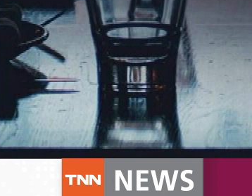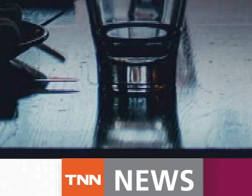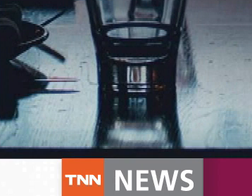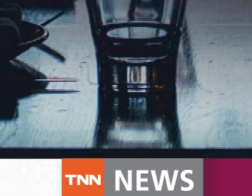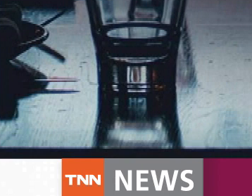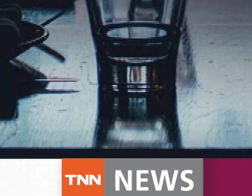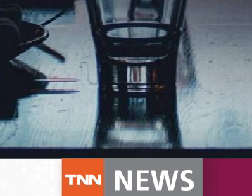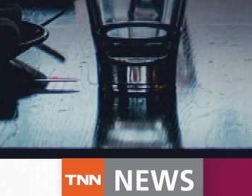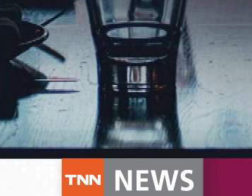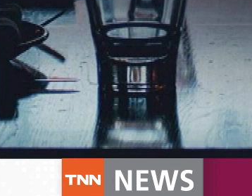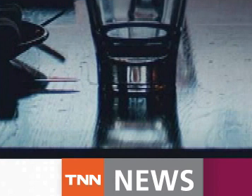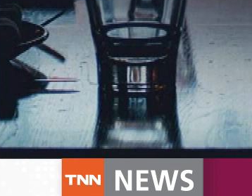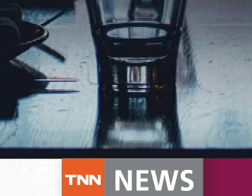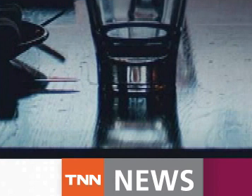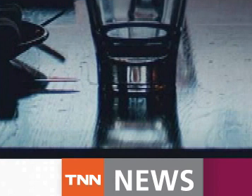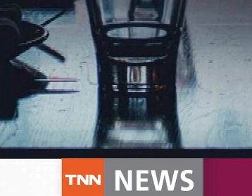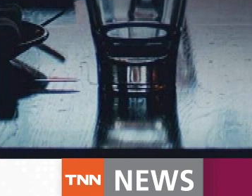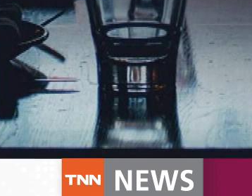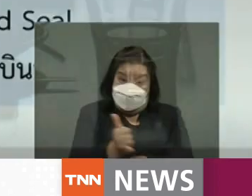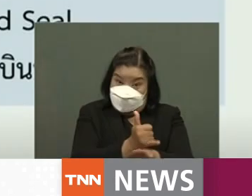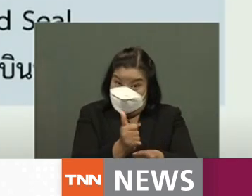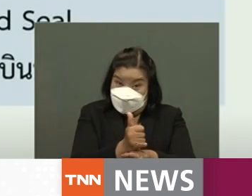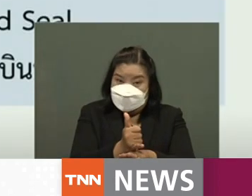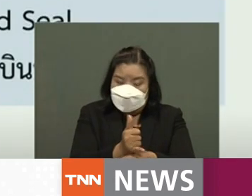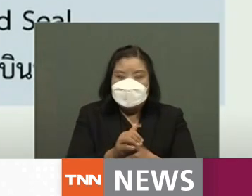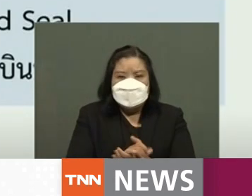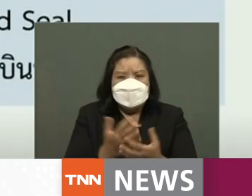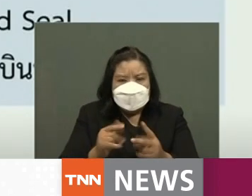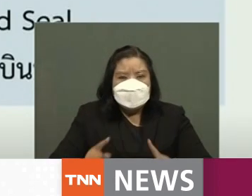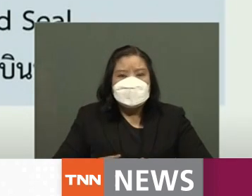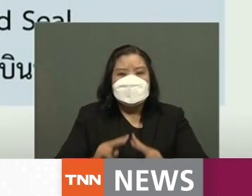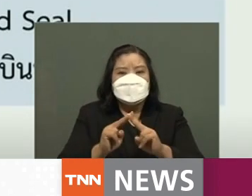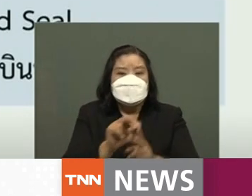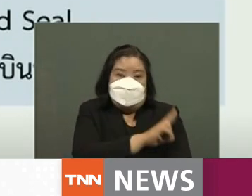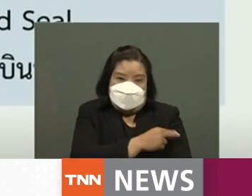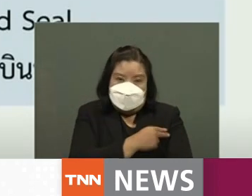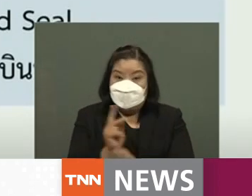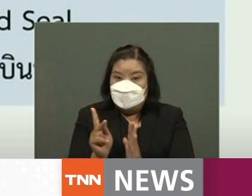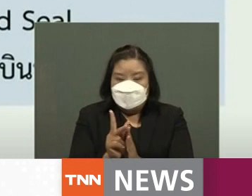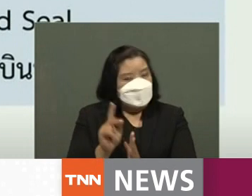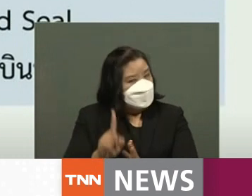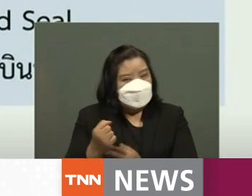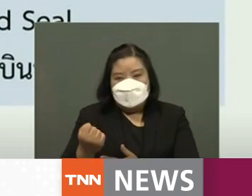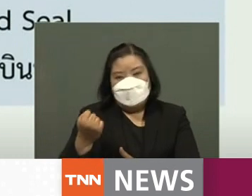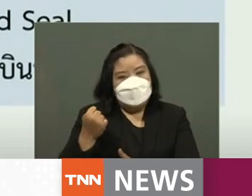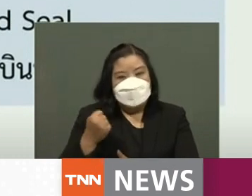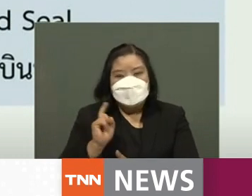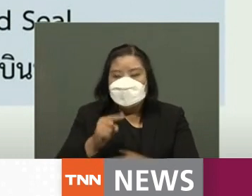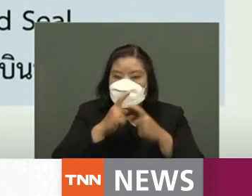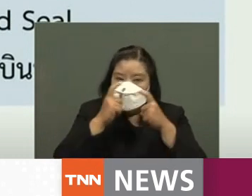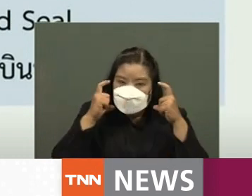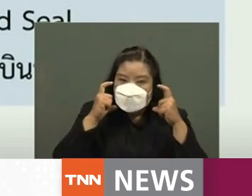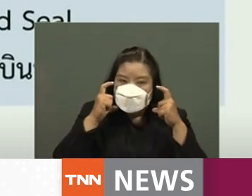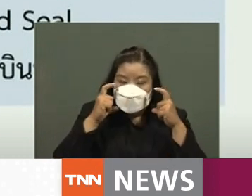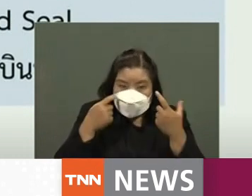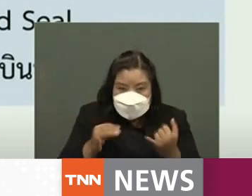มีการหารือเกี่ยวกับการกลับมาเปิดบางกิจการได้อย่างปลอดภัยมากขึ้นยกตัวอย่างเช่นผู้ประกอบการและพนักงานที่จะให้บริการ